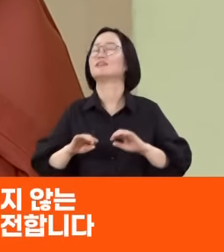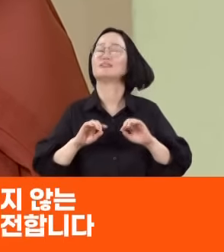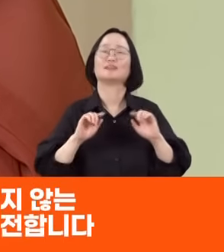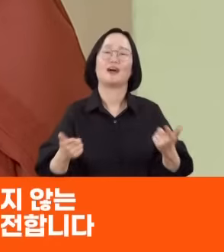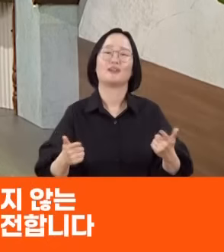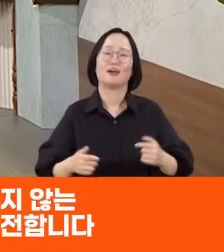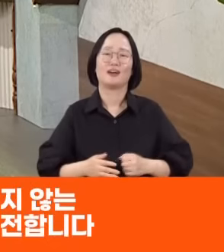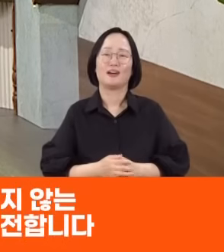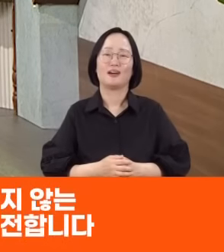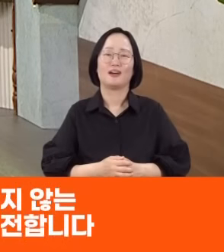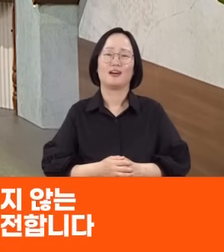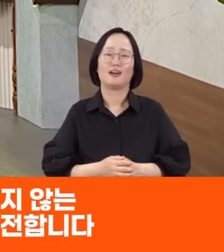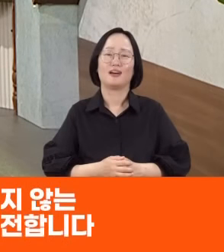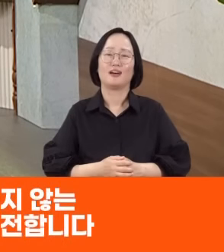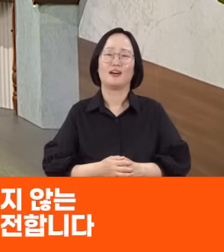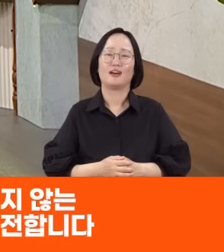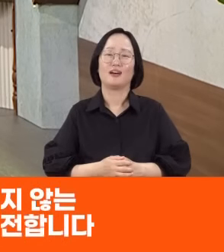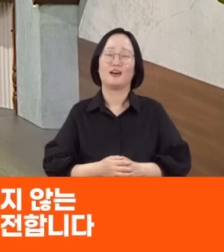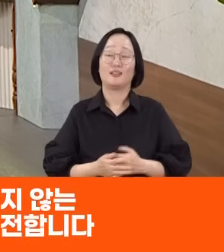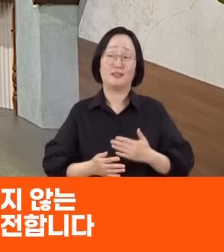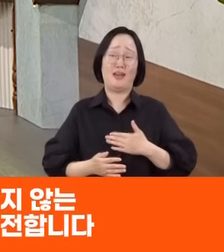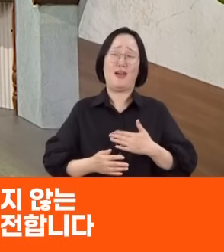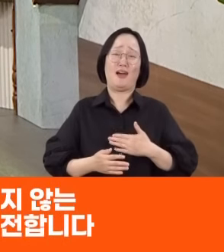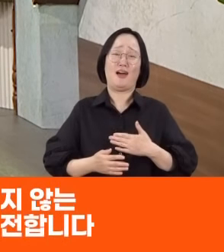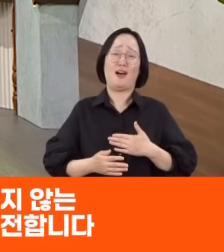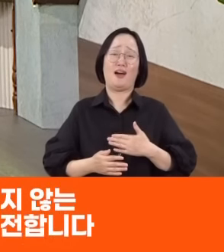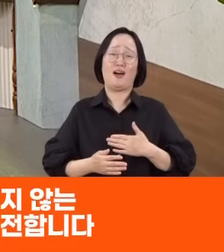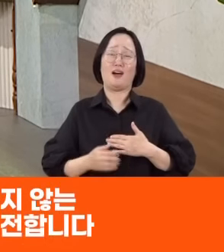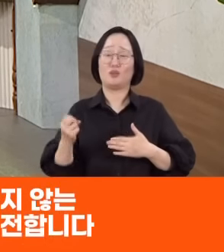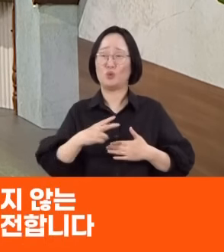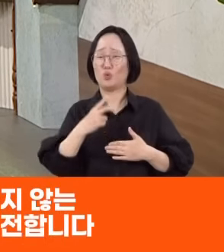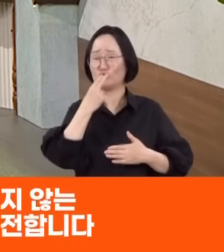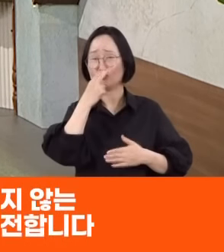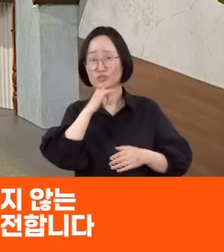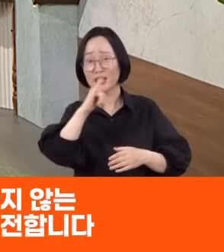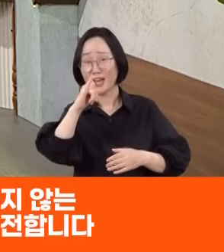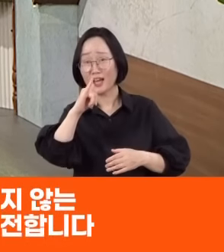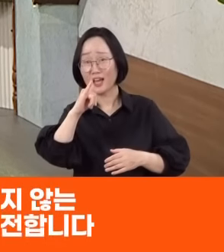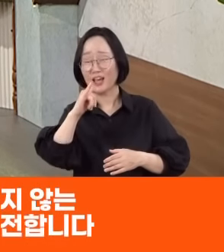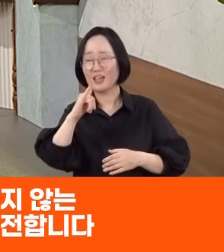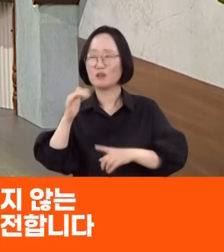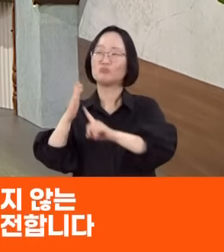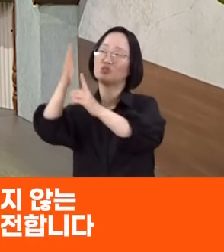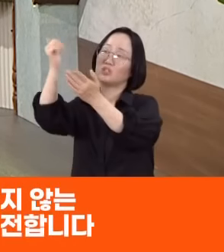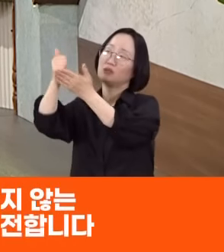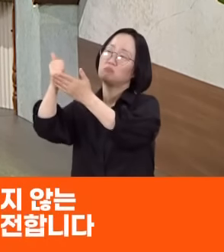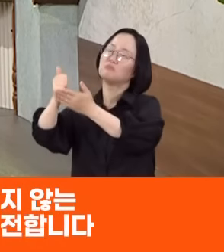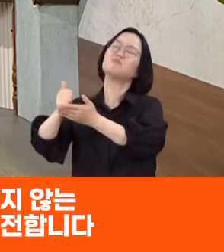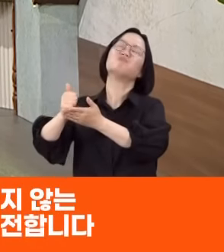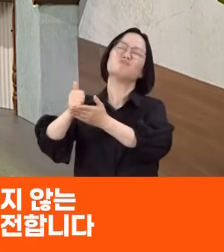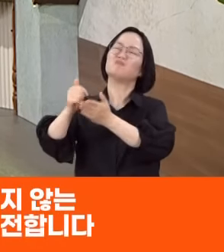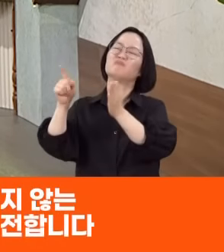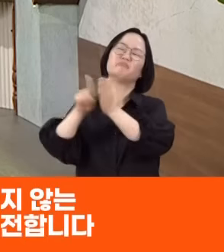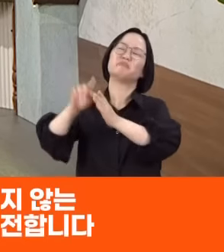하십니다 우리가 내가 우리 중생들이 부처님을 버릴지